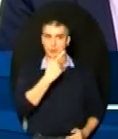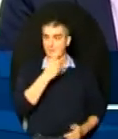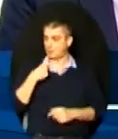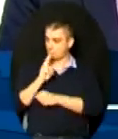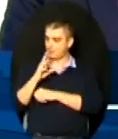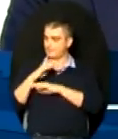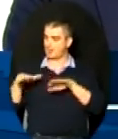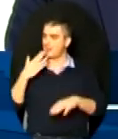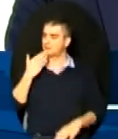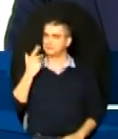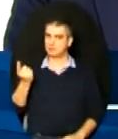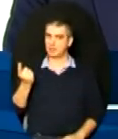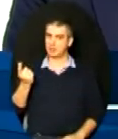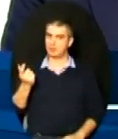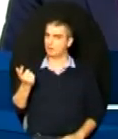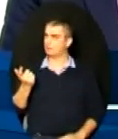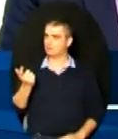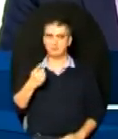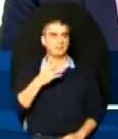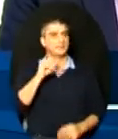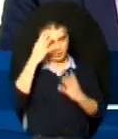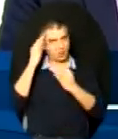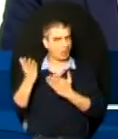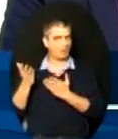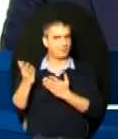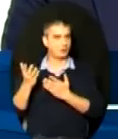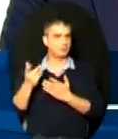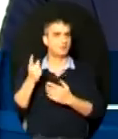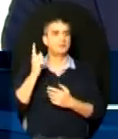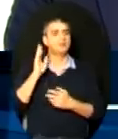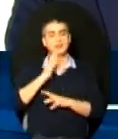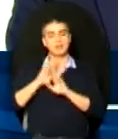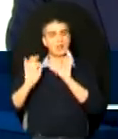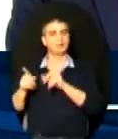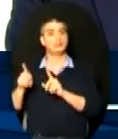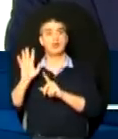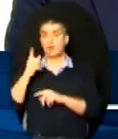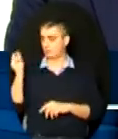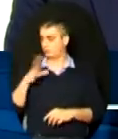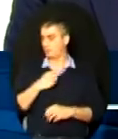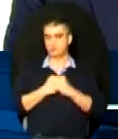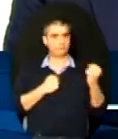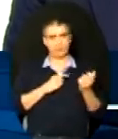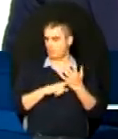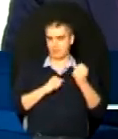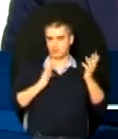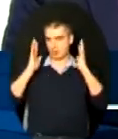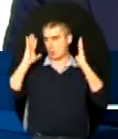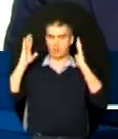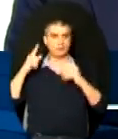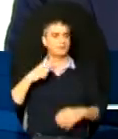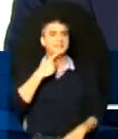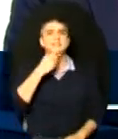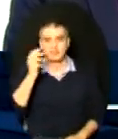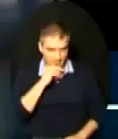ארץ ישראל. אז עם כל הכבוד, יש גבול גם להסתה, גם כשהיא מגיעה מהשמאל, כי השמאל לא כזה... הימין